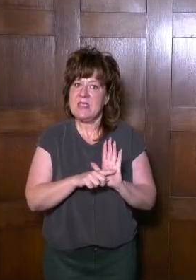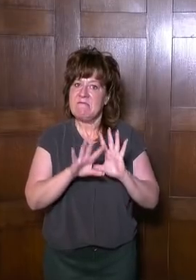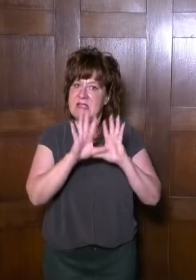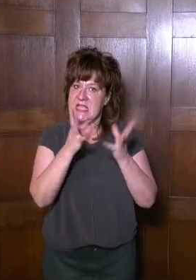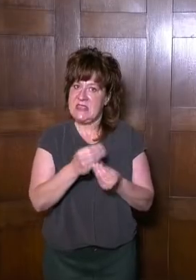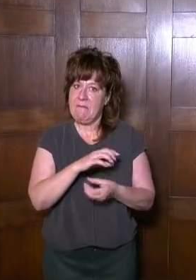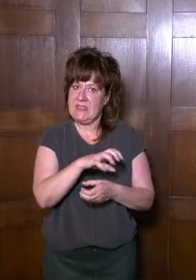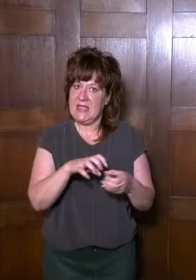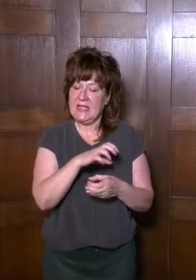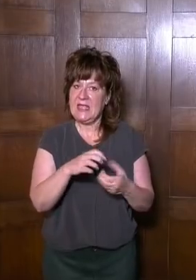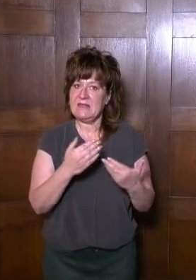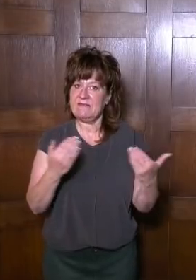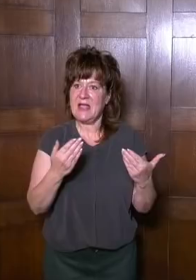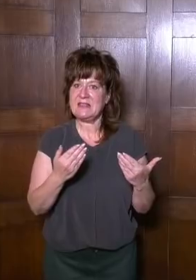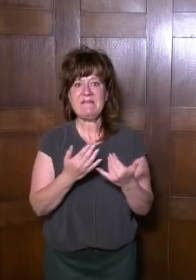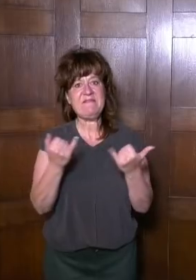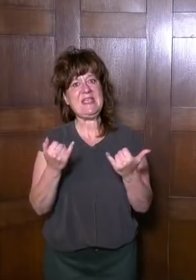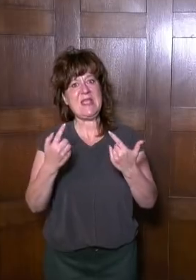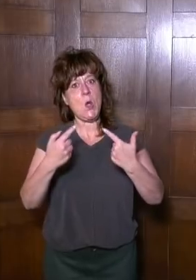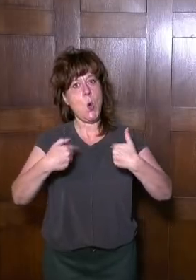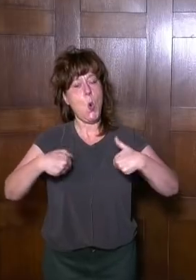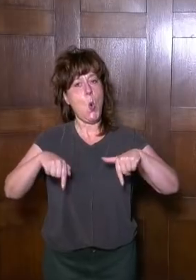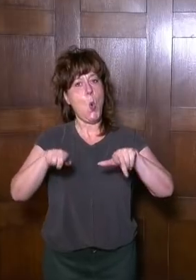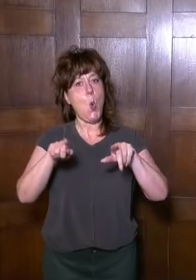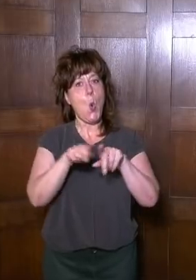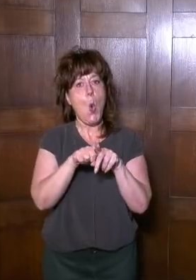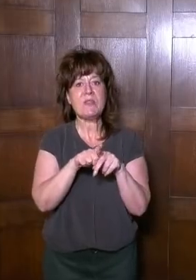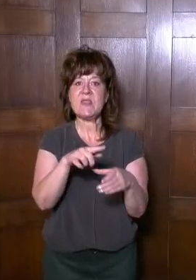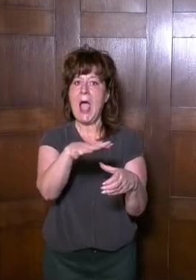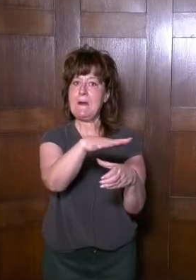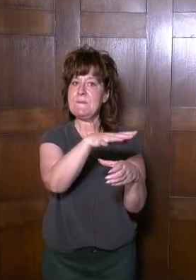war, wie unsere Branche außer Acht gelassen worden ist.